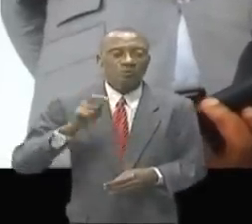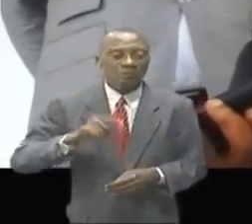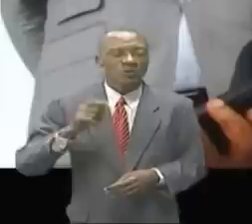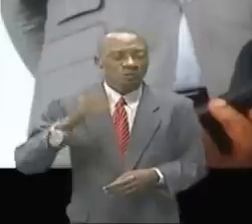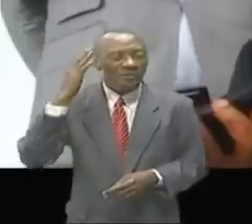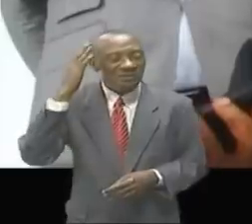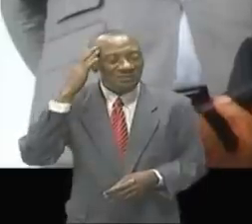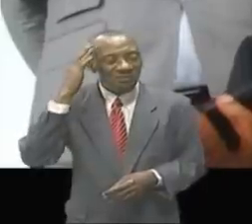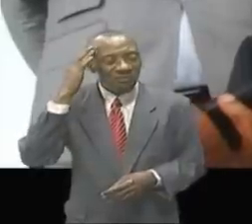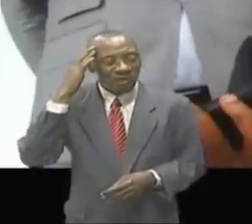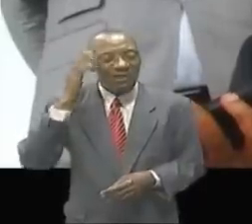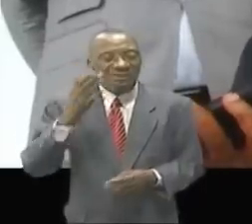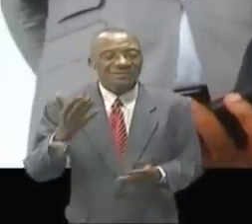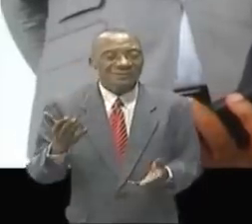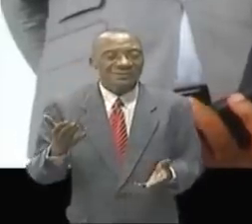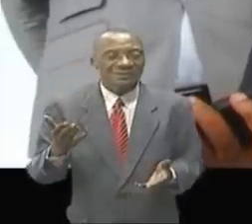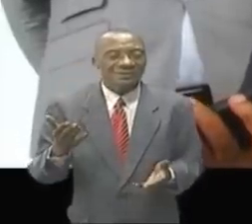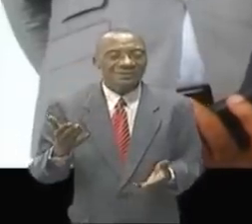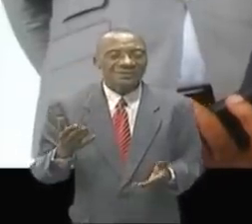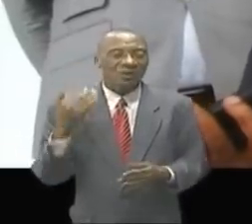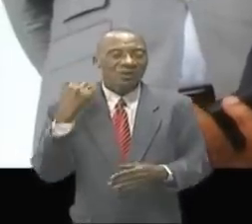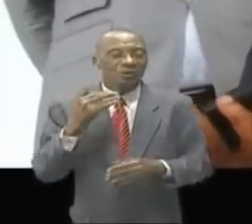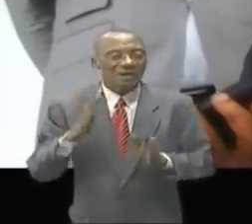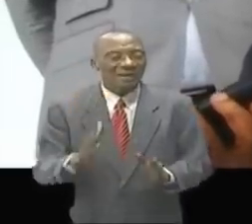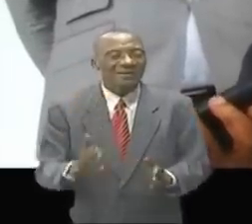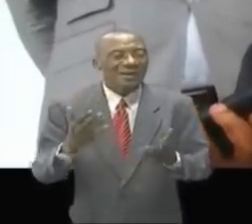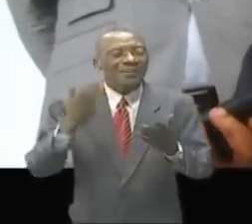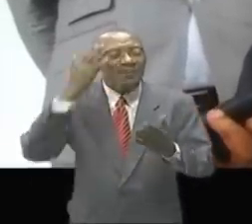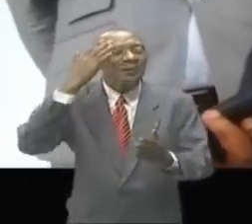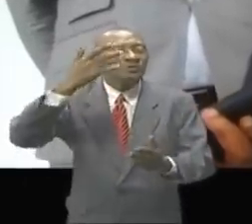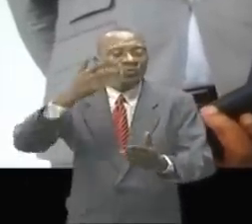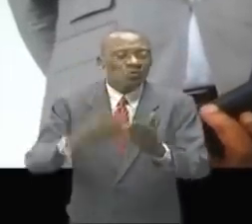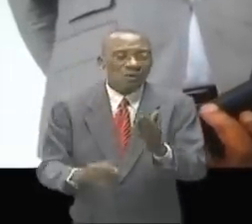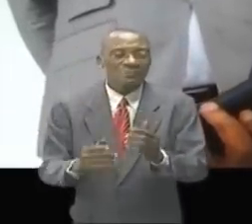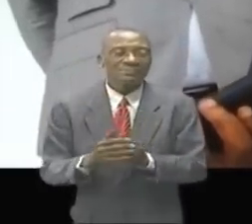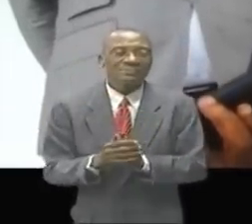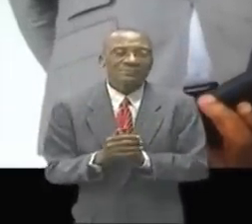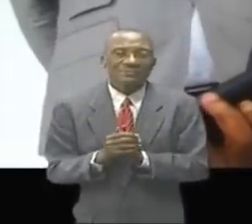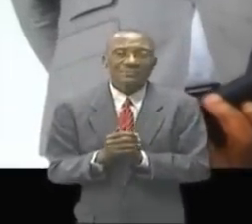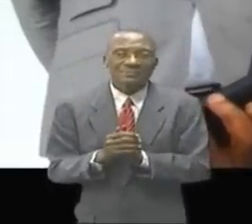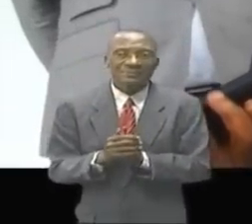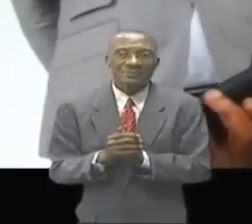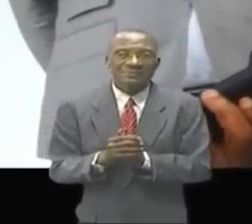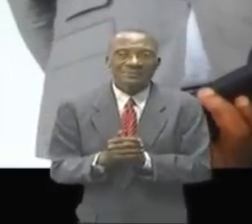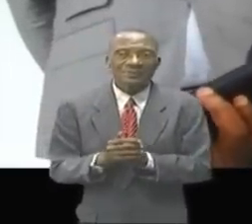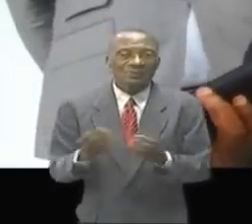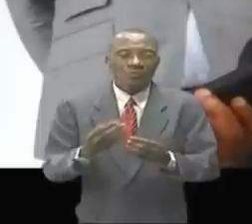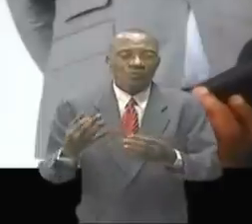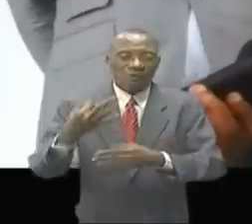ce qu'en pense la partie ougandaise, parce qu'aujourd'hui, cette frontière est